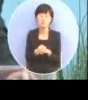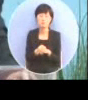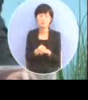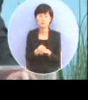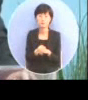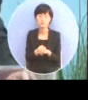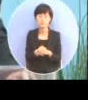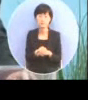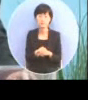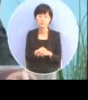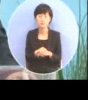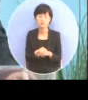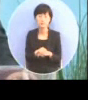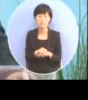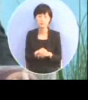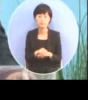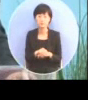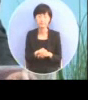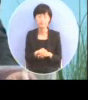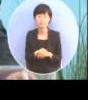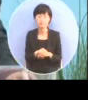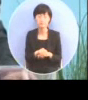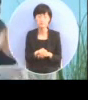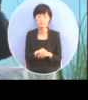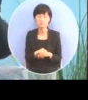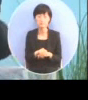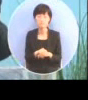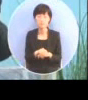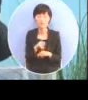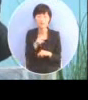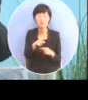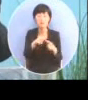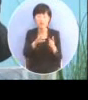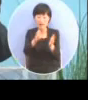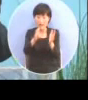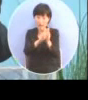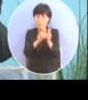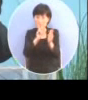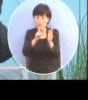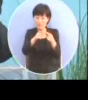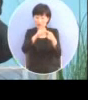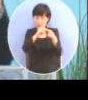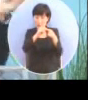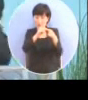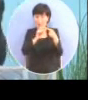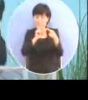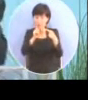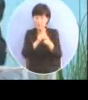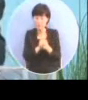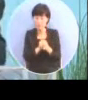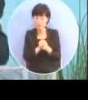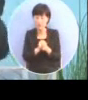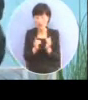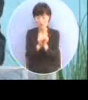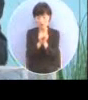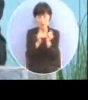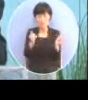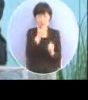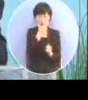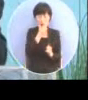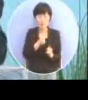con người không bao giờ tự mình cứu được chính mình. 그게 첫 번째 주장입니다. Đây là cái điều khẳng định thứ nhất. 아무리 행복하려고